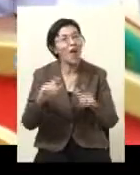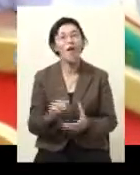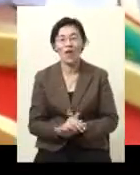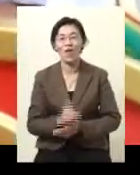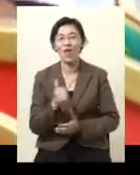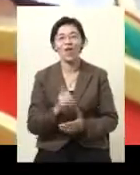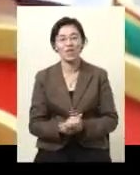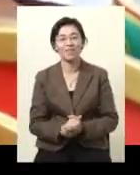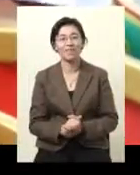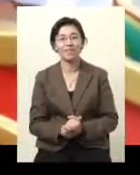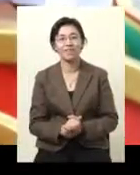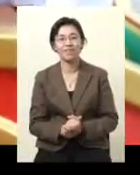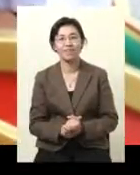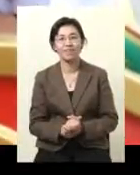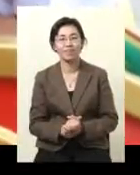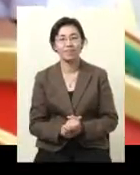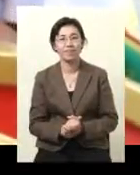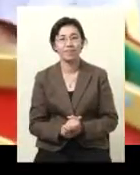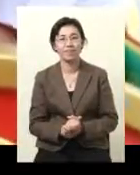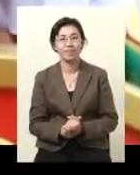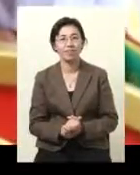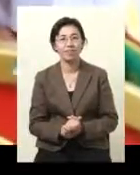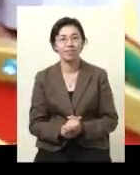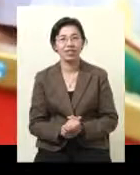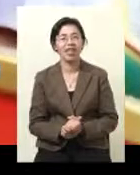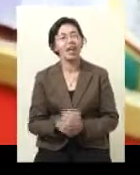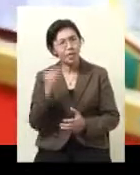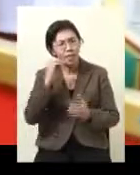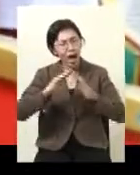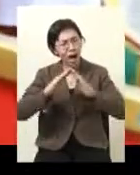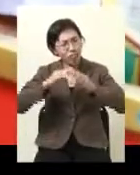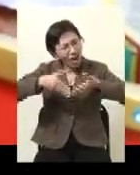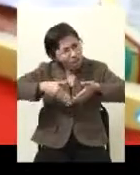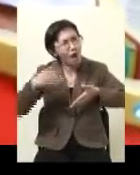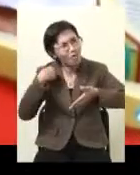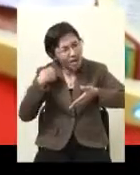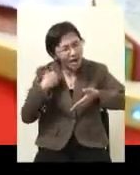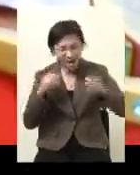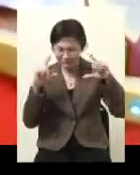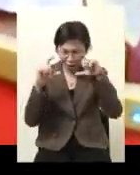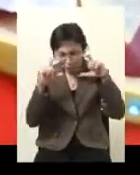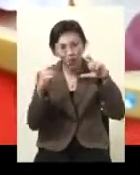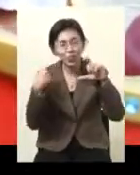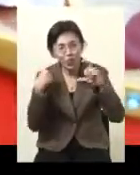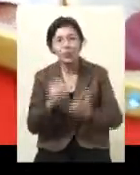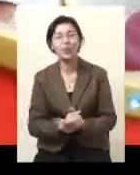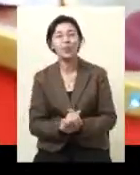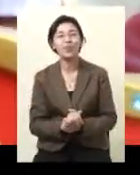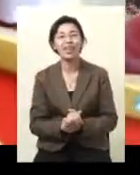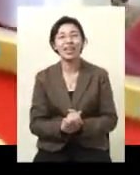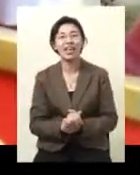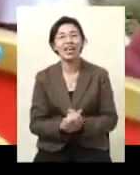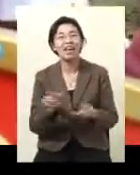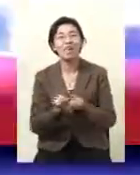แล้วก็จะมีอีกอันนึงซึ่งโปรโมทพอสมควรก็คือบ้านกับหัว บ้านกับหัว ใช่ครับผมเข้าไปถ่ายรูปแล้วเหมือนกับว่าเร